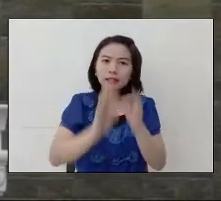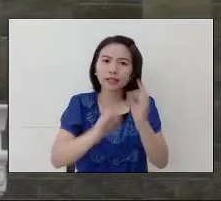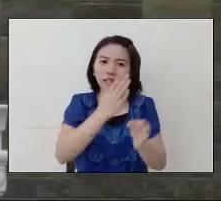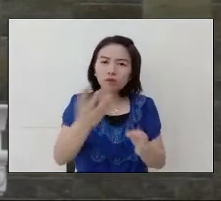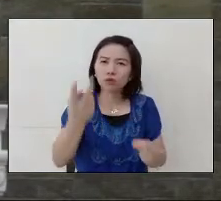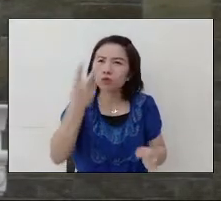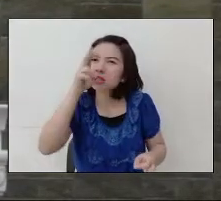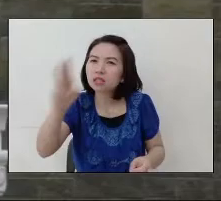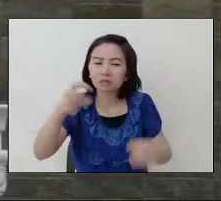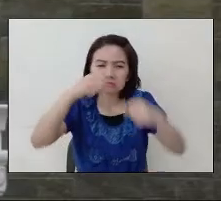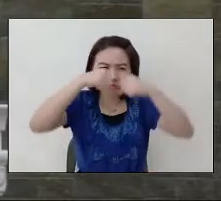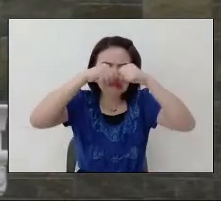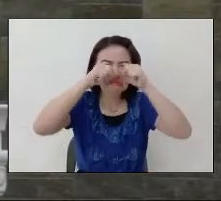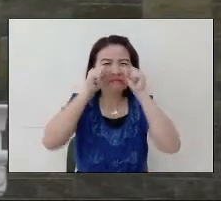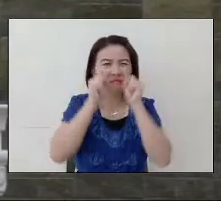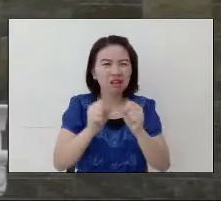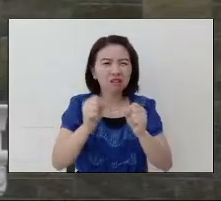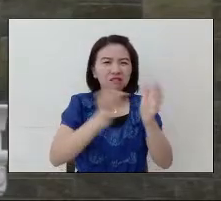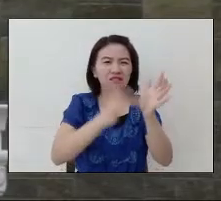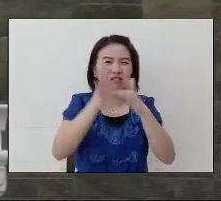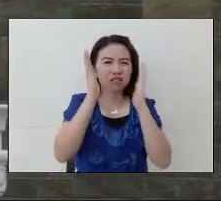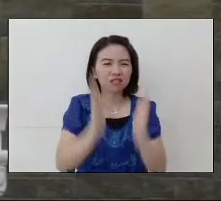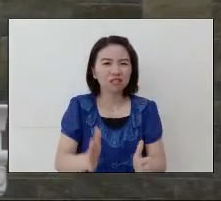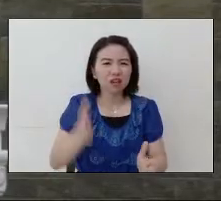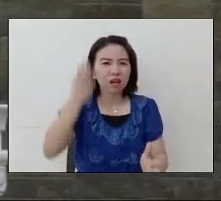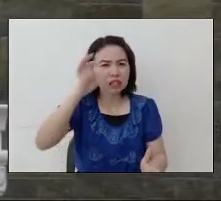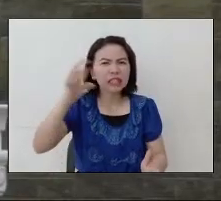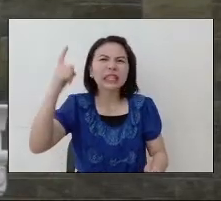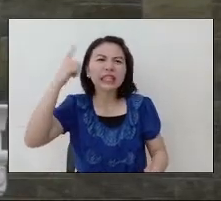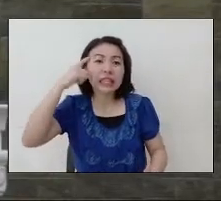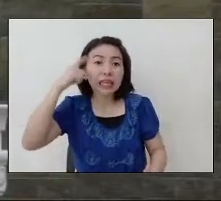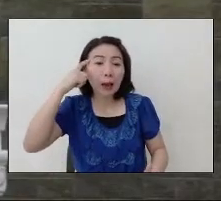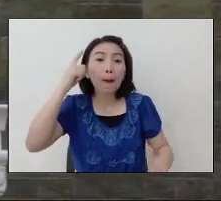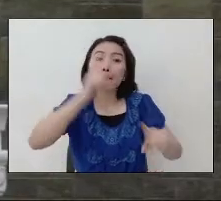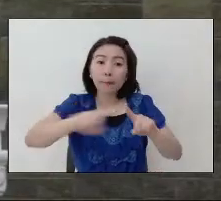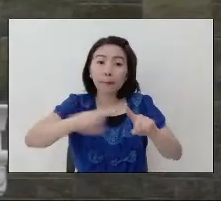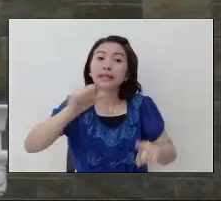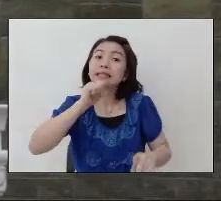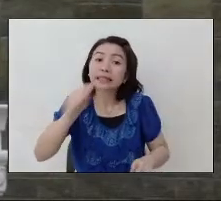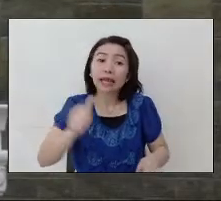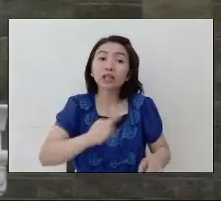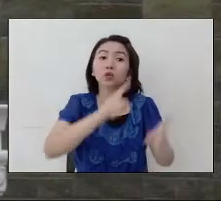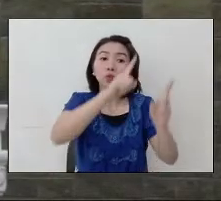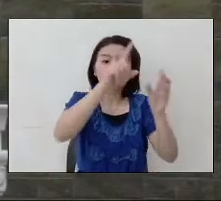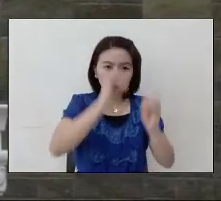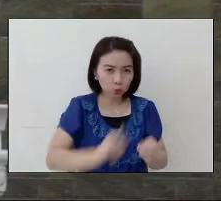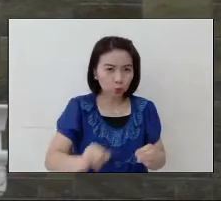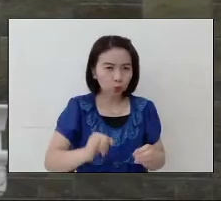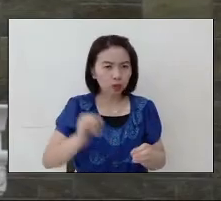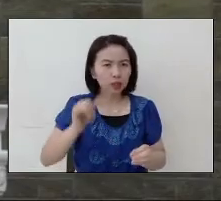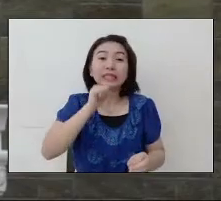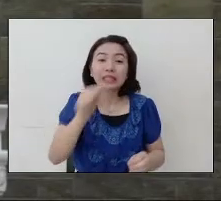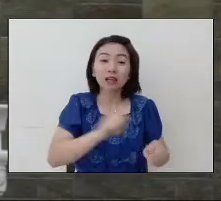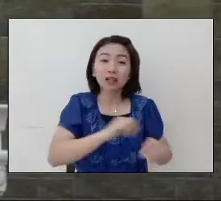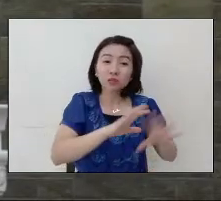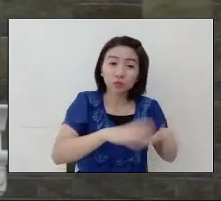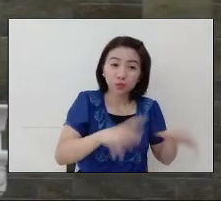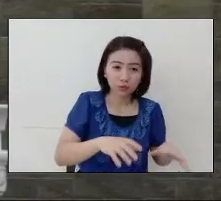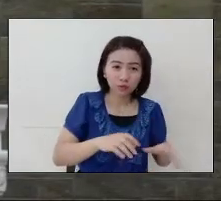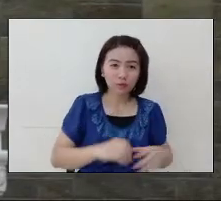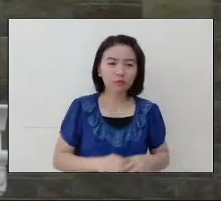nag-iisip pero wala siyang ginagawa. Listen, thinking is not, kapatid, is not enough without the